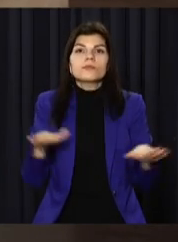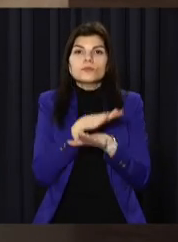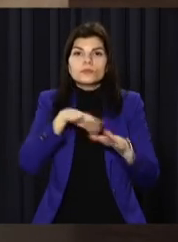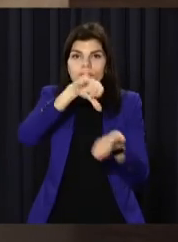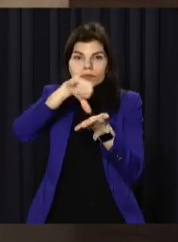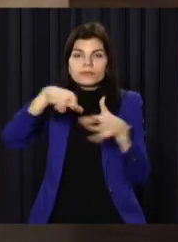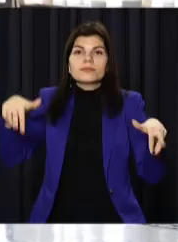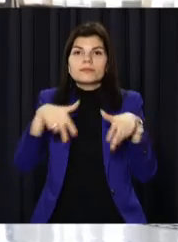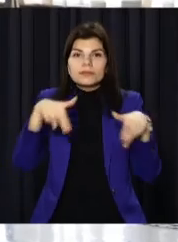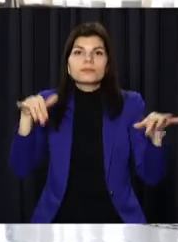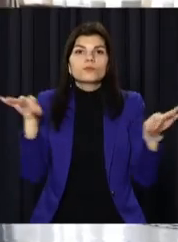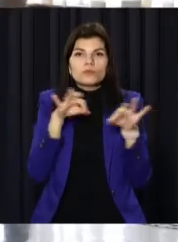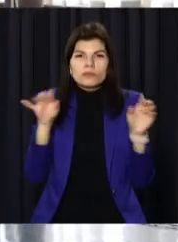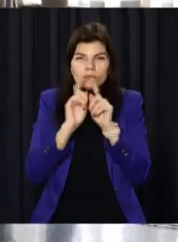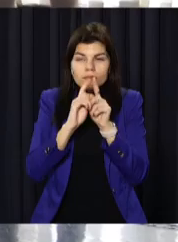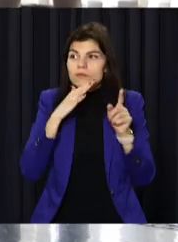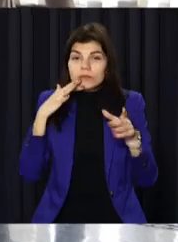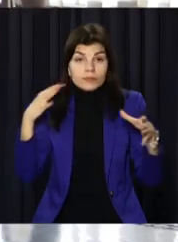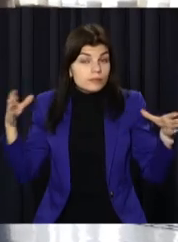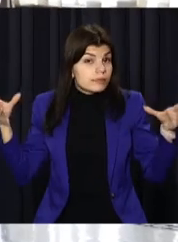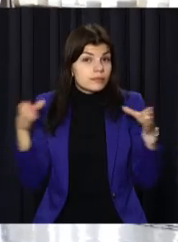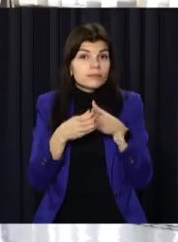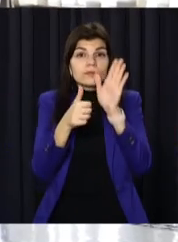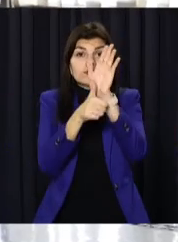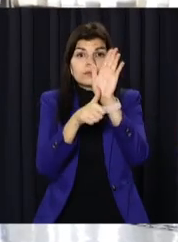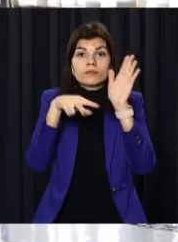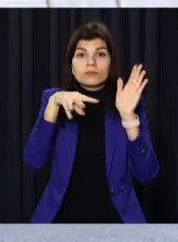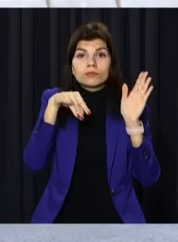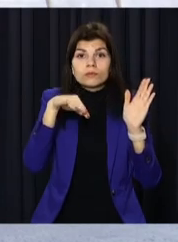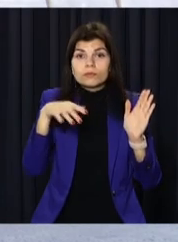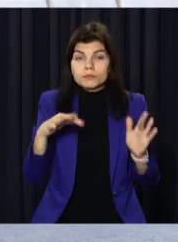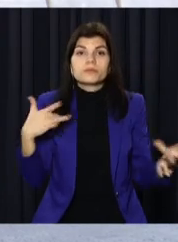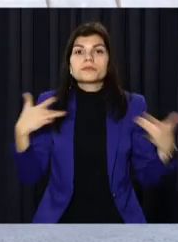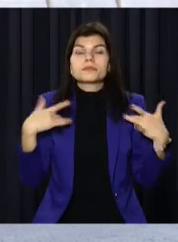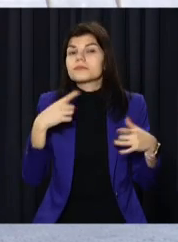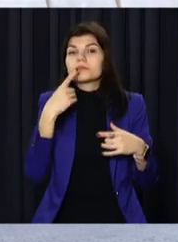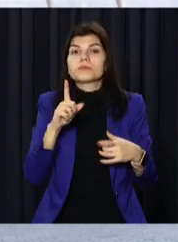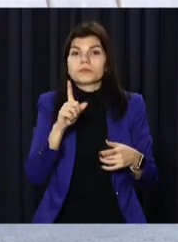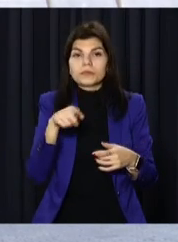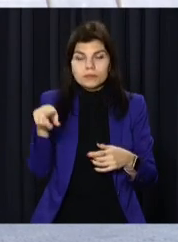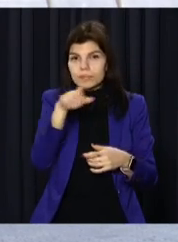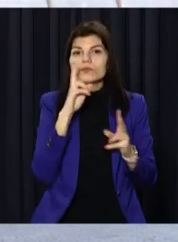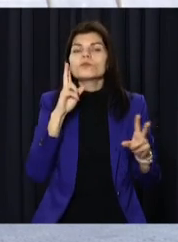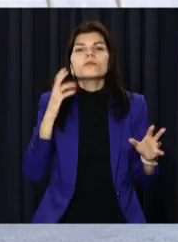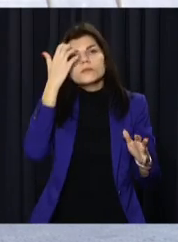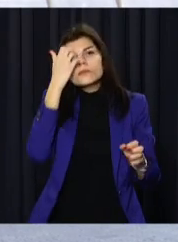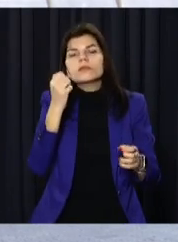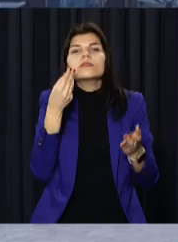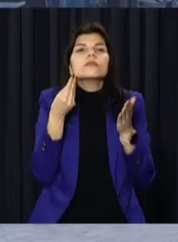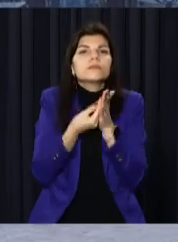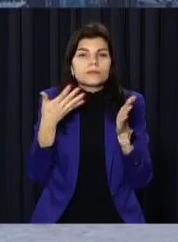співаків, танцюристів та музикантів. Прем'єра концерту 6 лютого. У театрі запевняють, поціновувачі прекрасного у Дніпрі